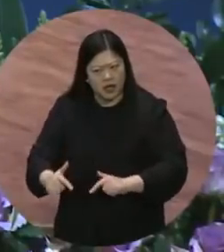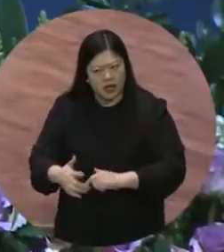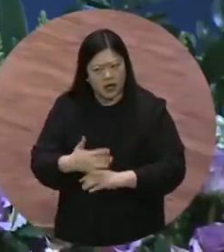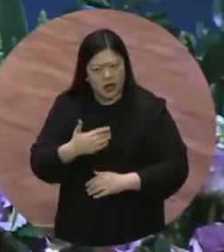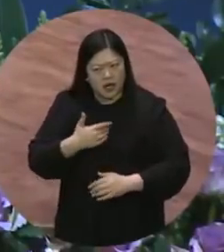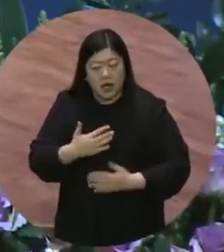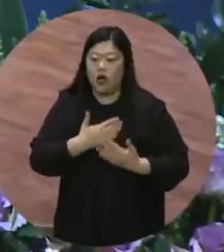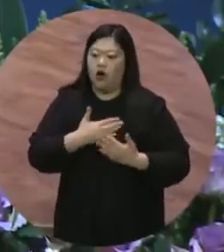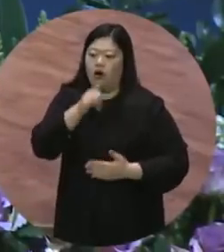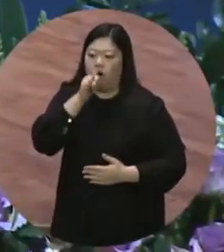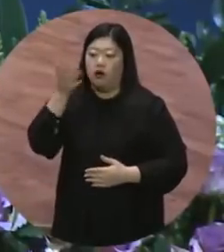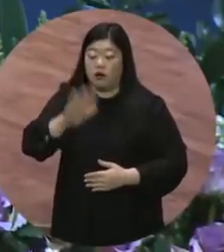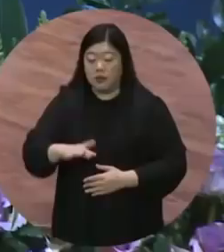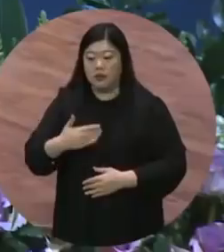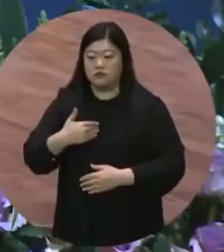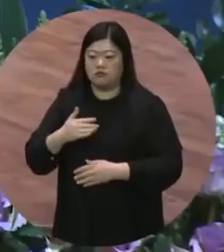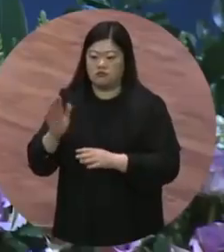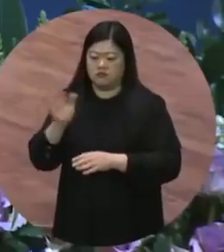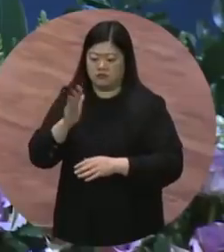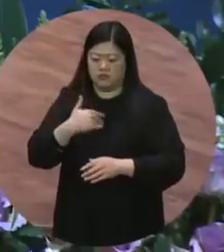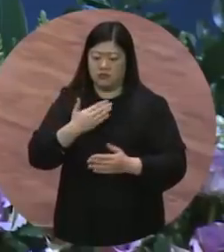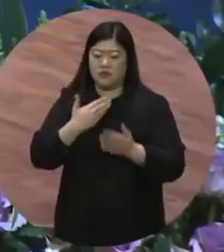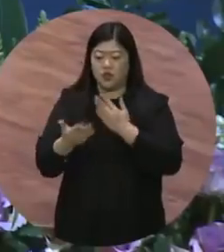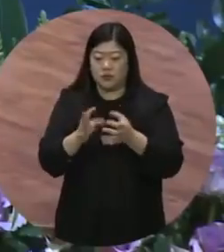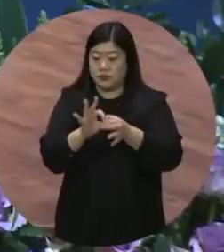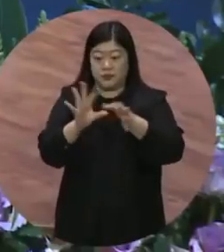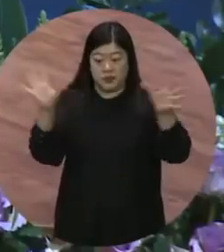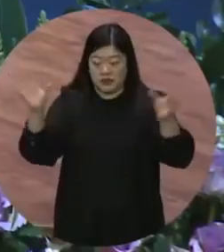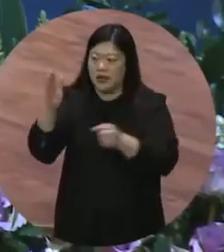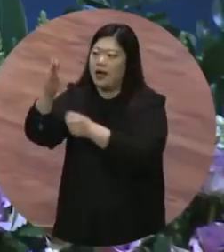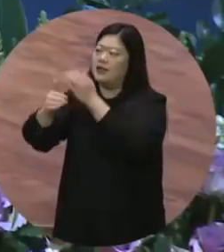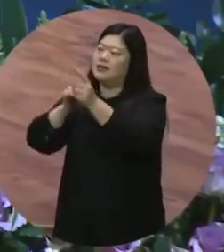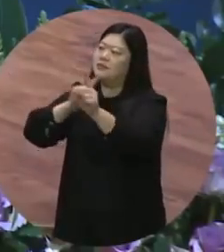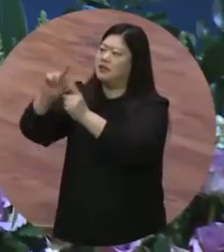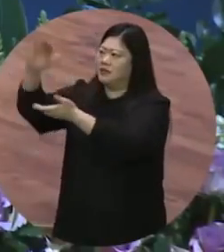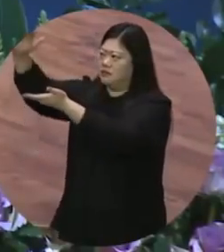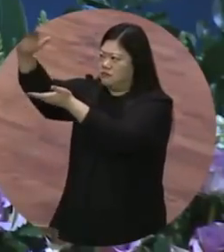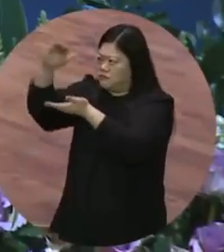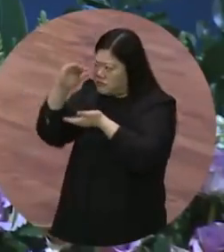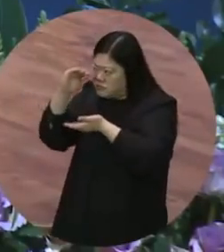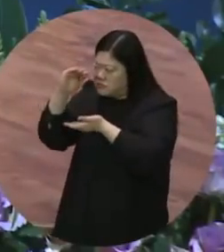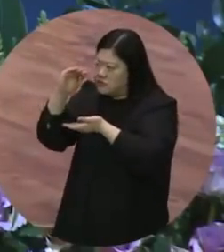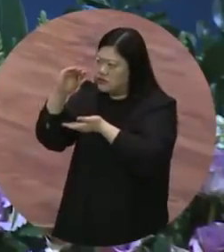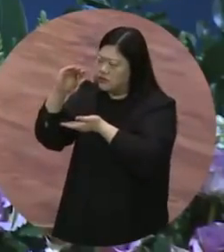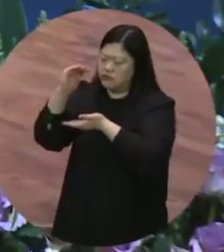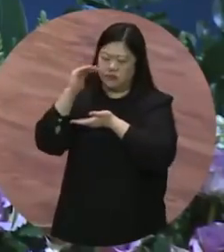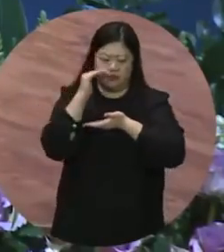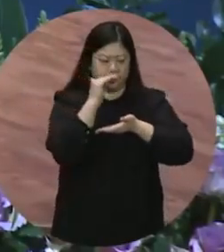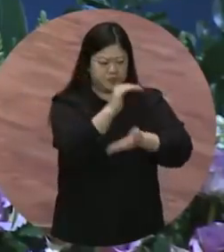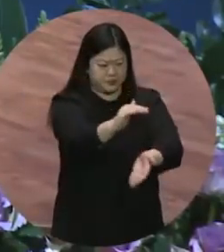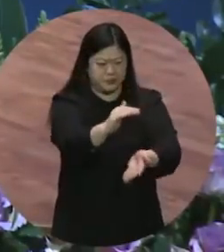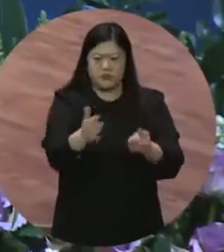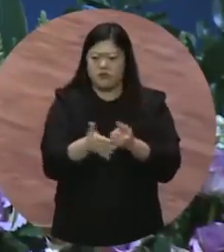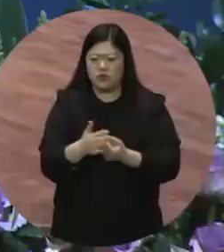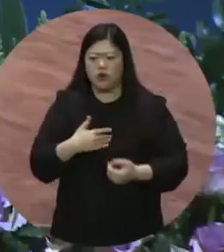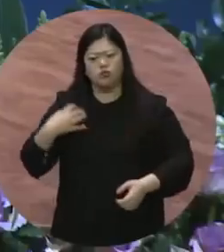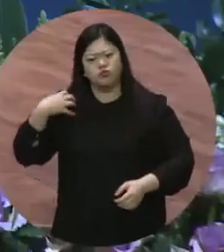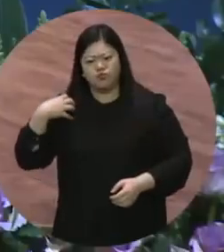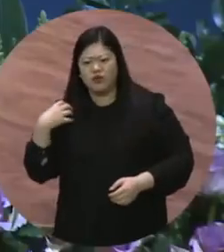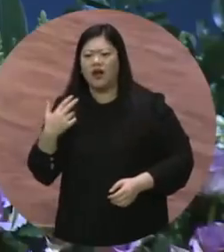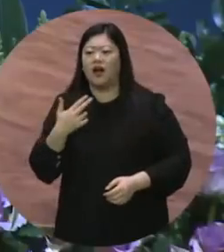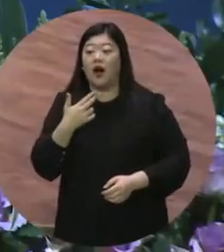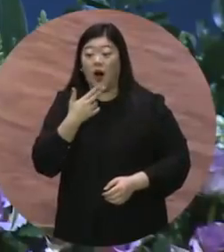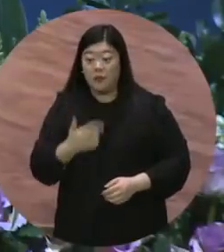골방에서 깨닫고 현장에서 성취되었기 때문에 제 얘기가 아니라 하나님 말씀을 증거하기 때문에 전혀 부담이